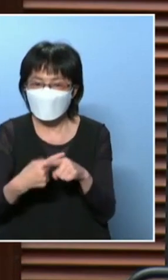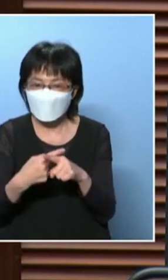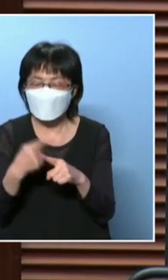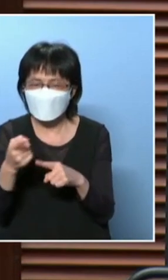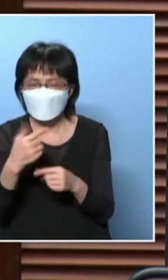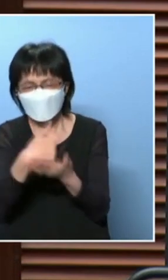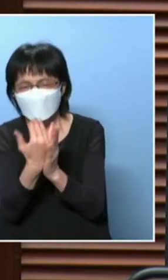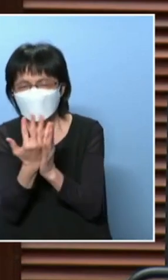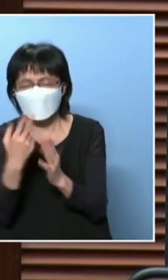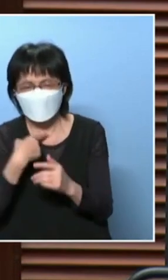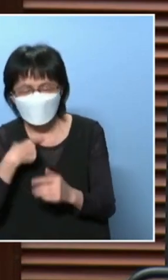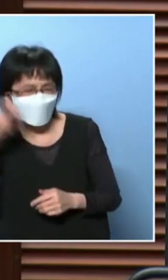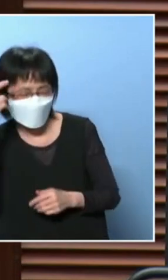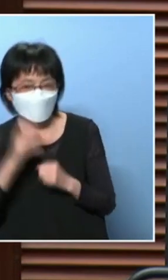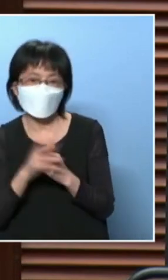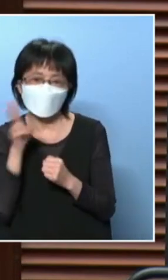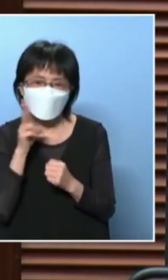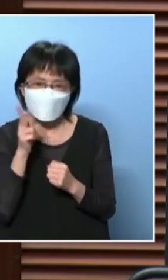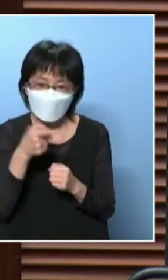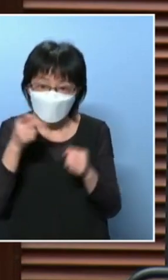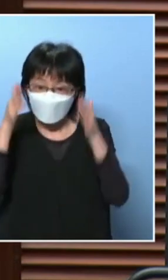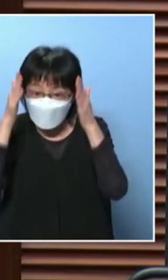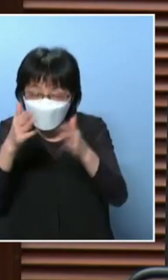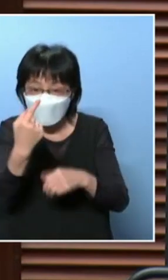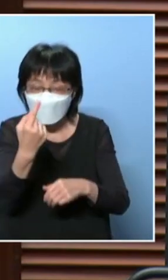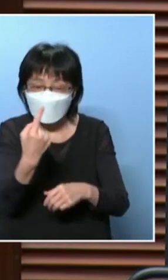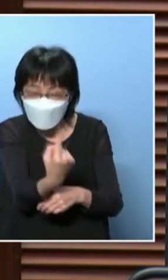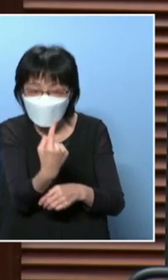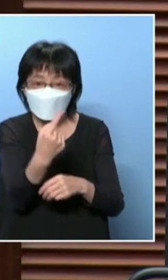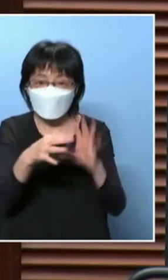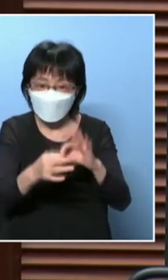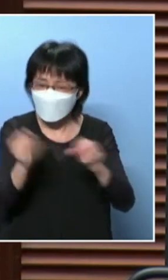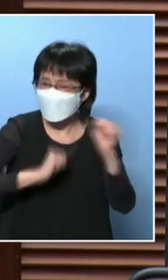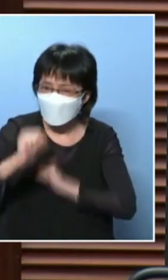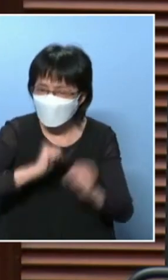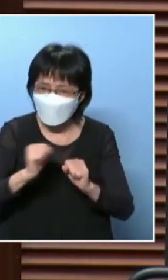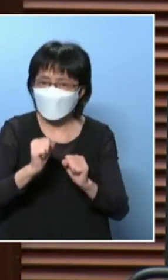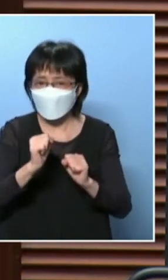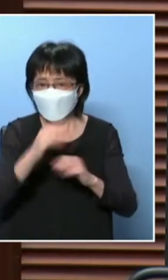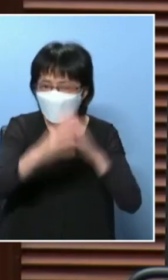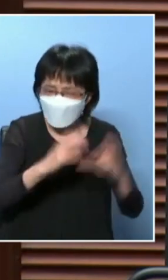動咧，係去到即係單方面淨係考慮一個因素，係一個多元素嗰個決定嚟嘅。